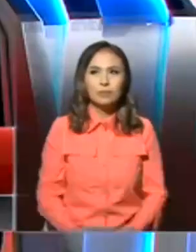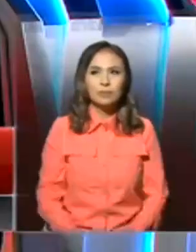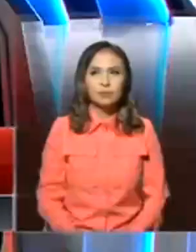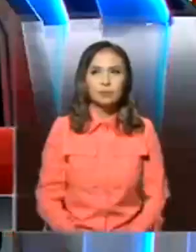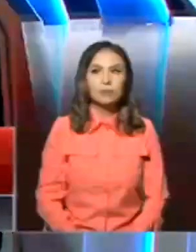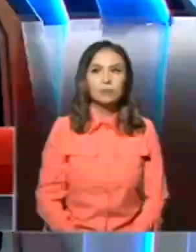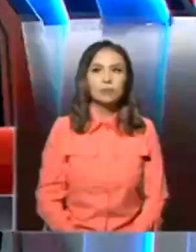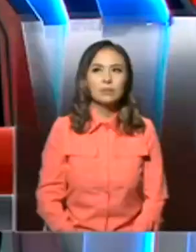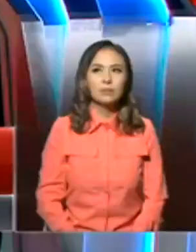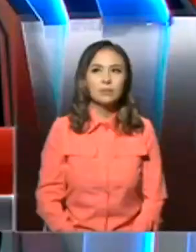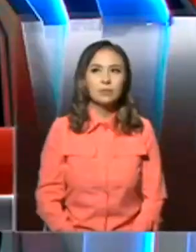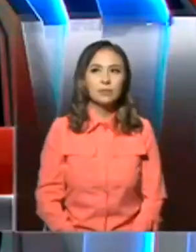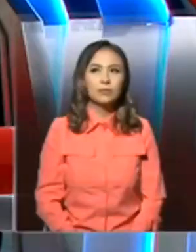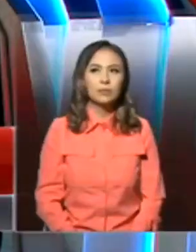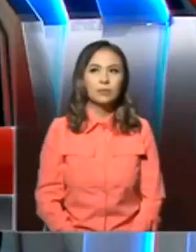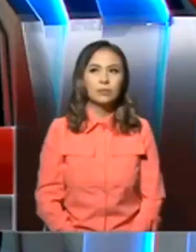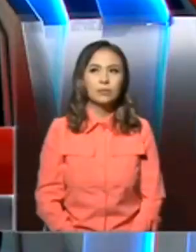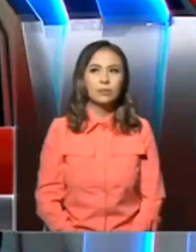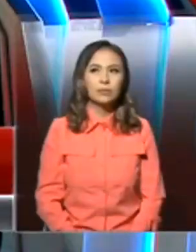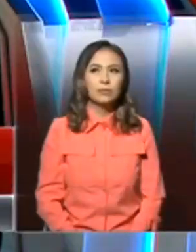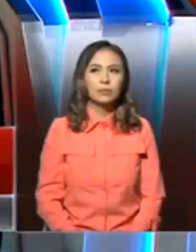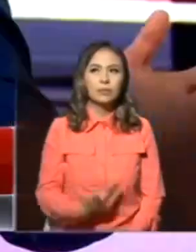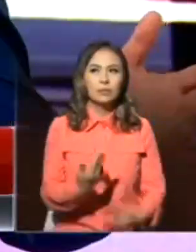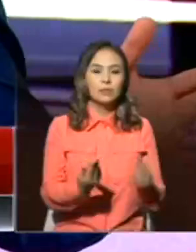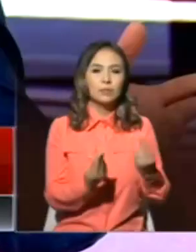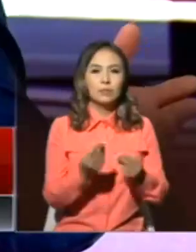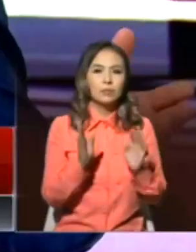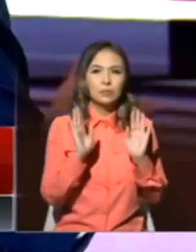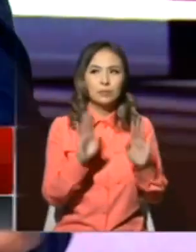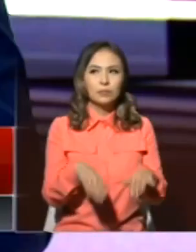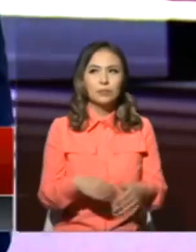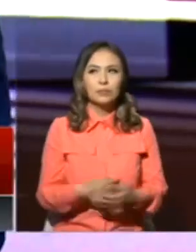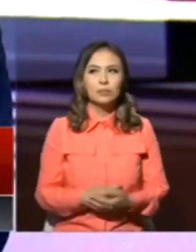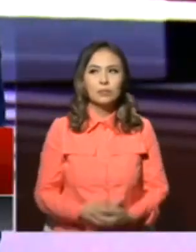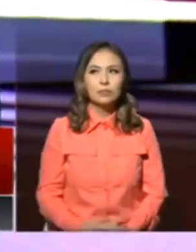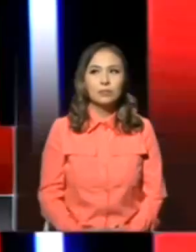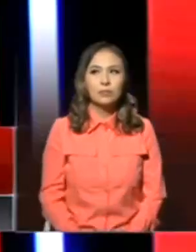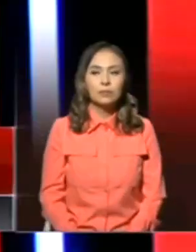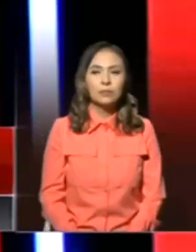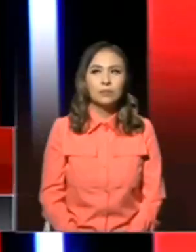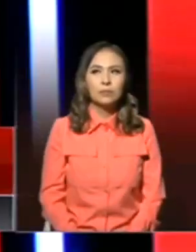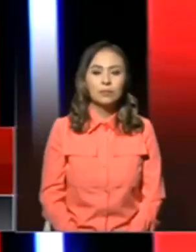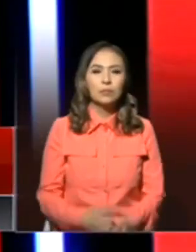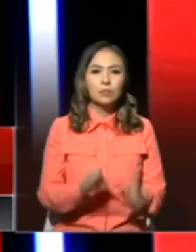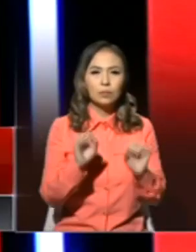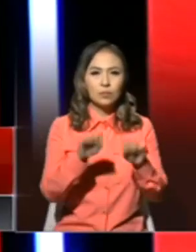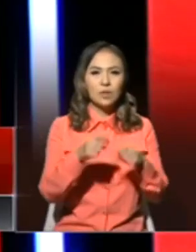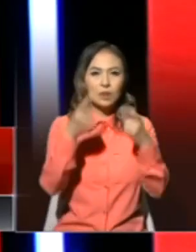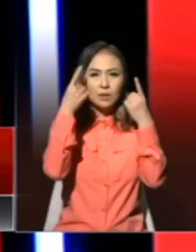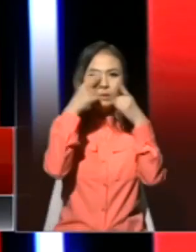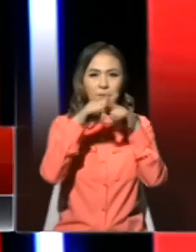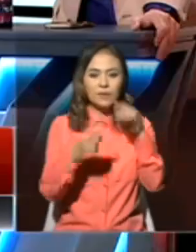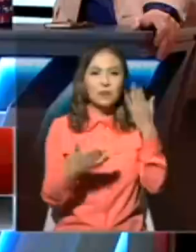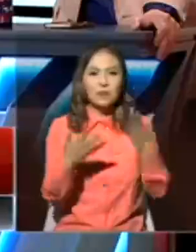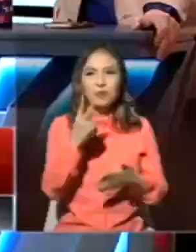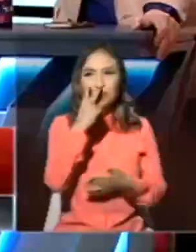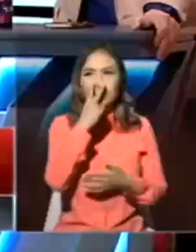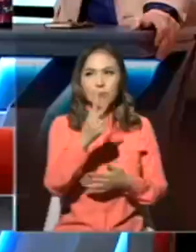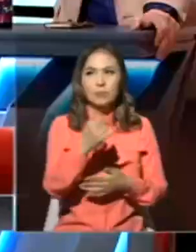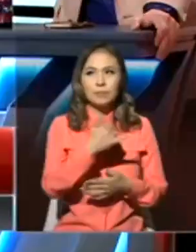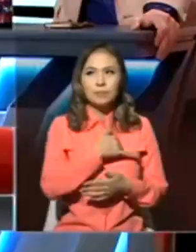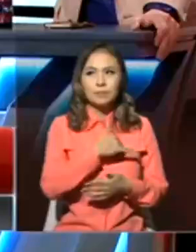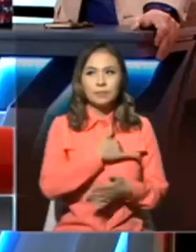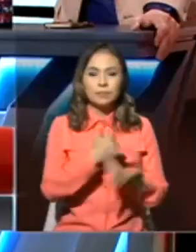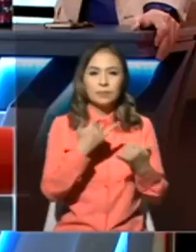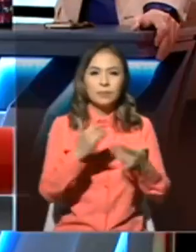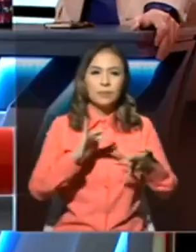берсін. Иә, олар ойнаса ойнай берсін. Мүмкін ба олай? Өте мүмкін, иә, технология жақтан қарасаңыз, иә, бұл жерде бізде